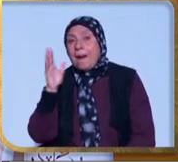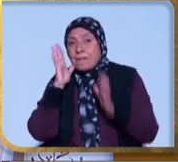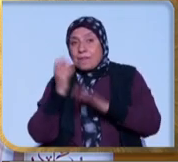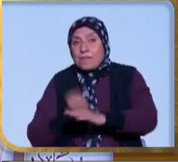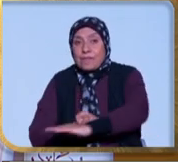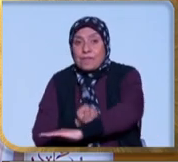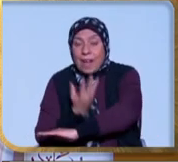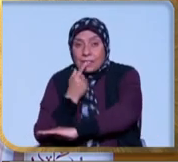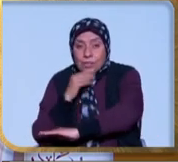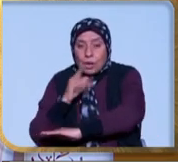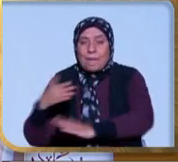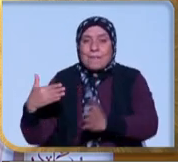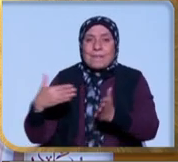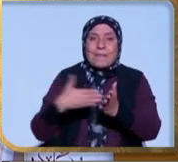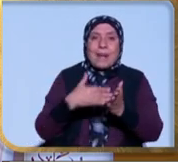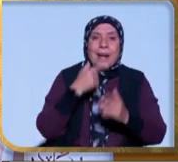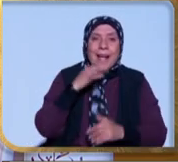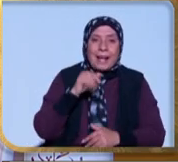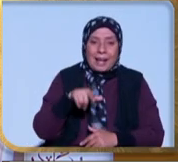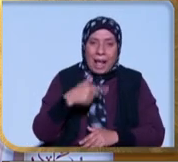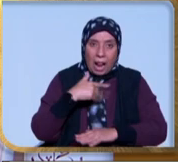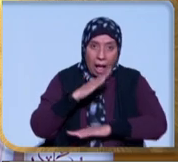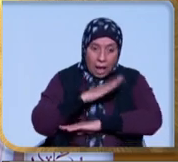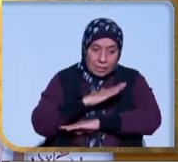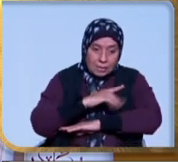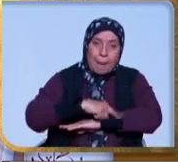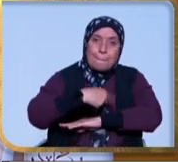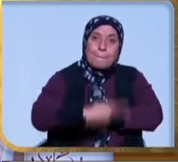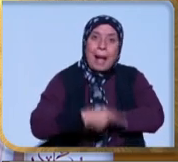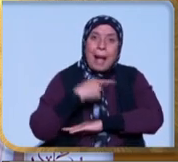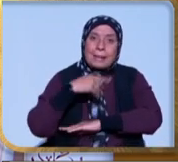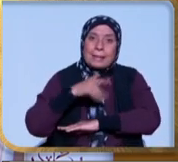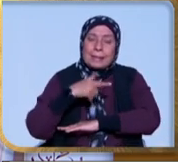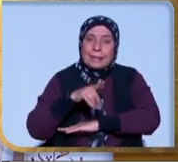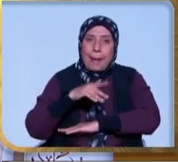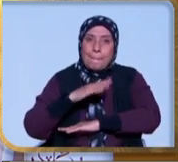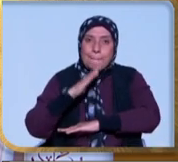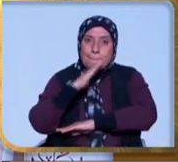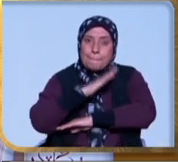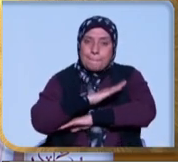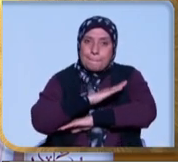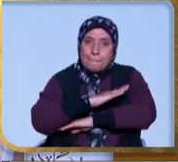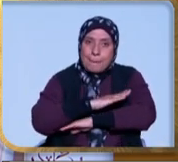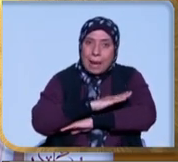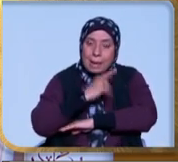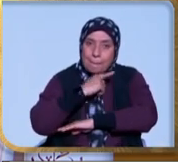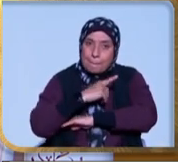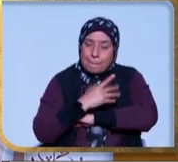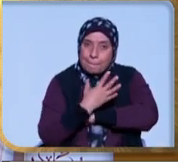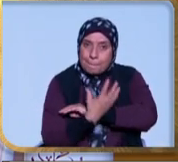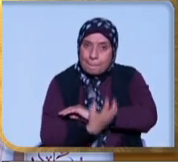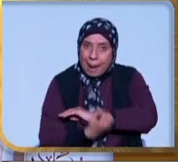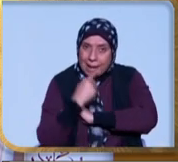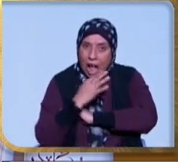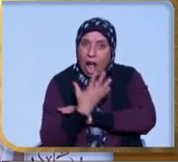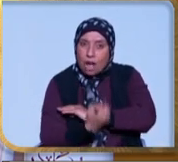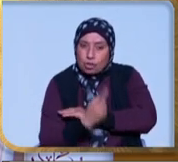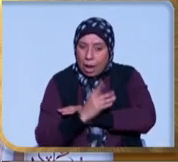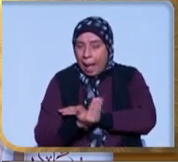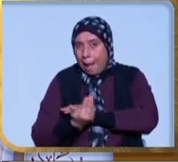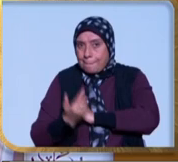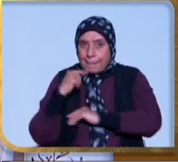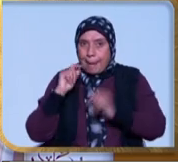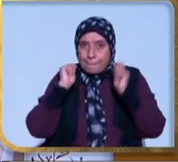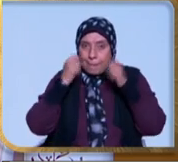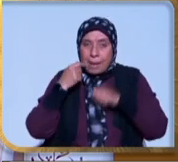بصلاه، وهنبتدي الليل بصلاه وهو صلاه المغرب. فالانسان على طول يكون موصول بالله سبحانه وتعالى، ويكون